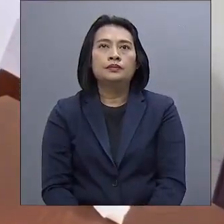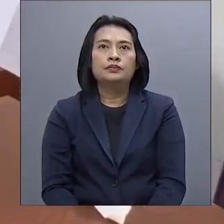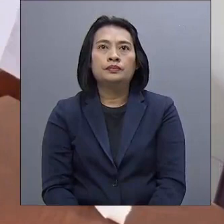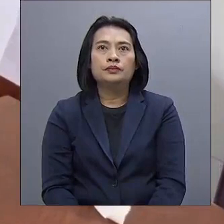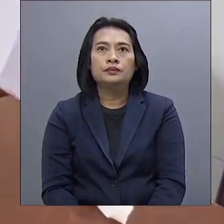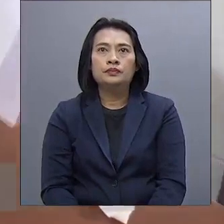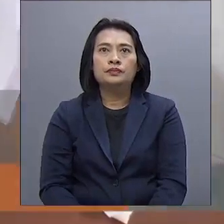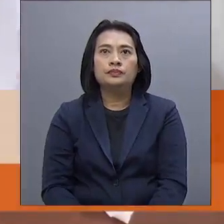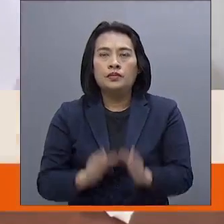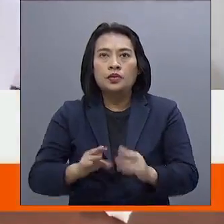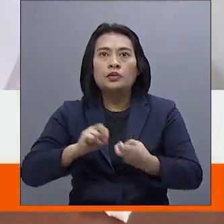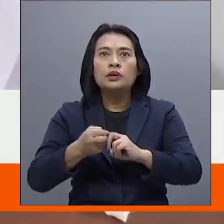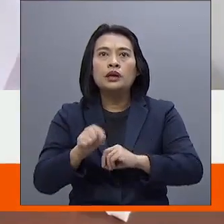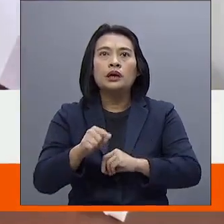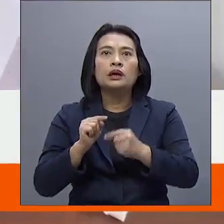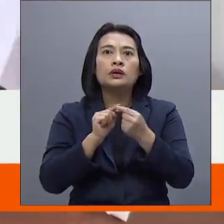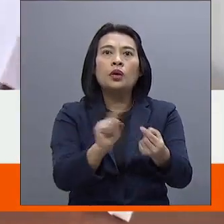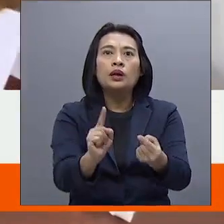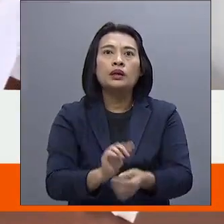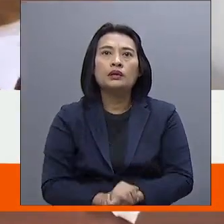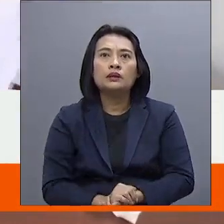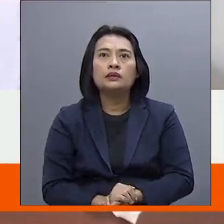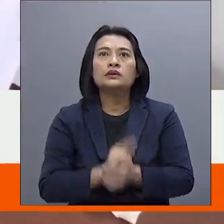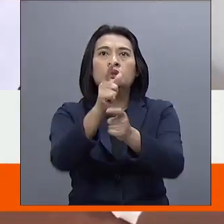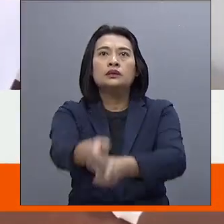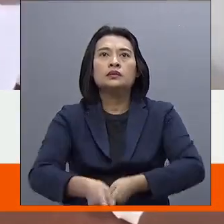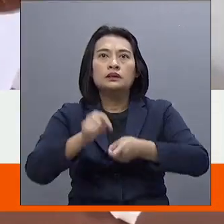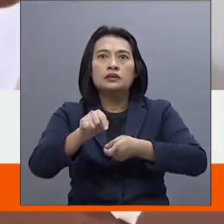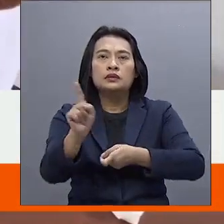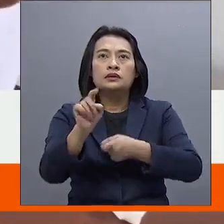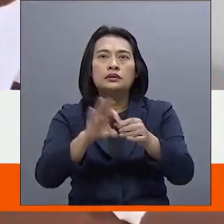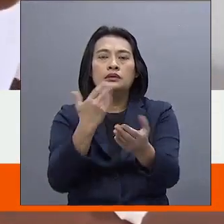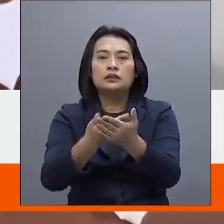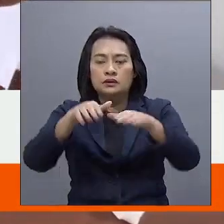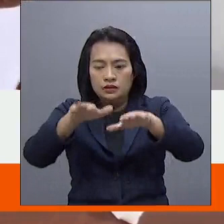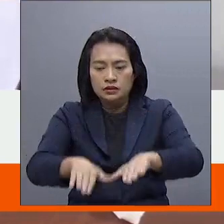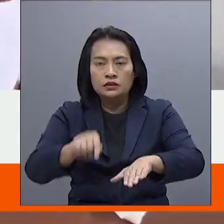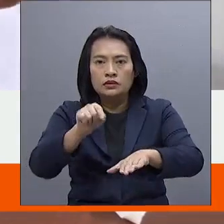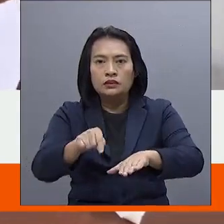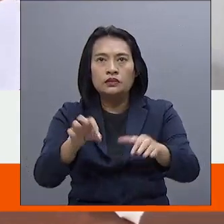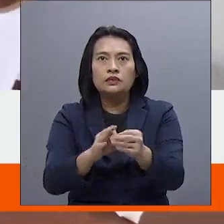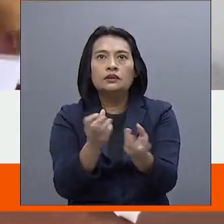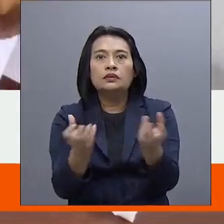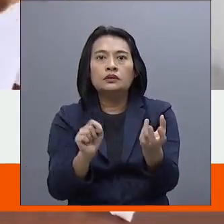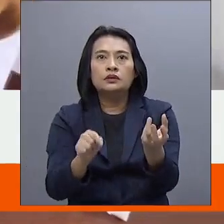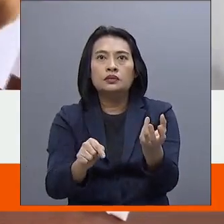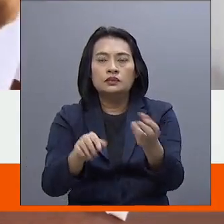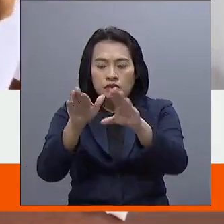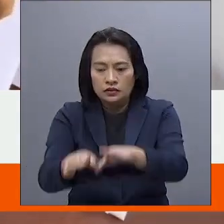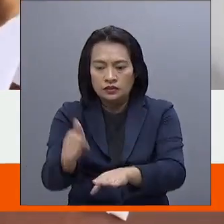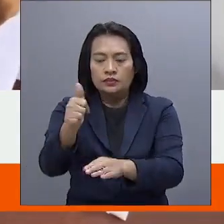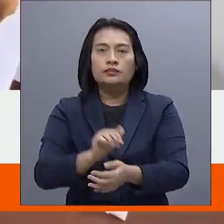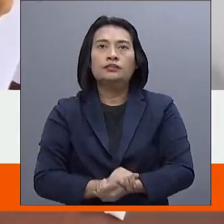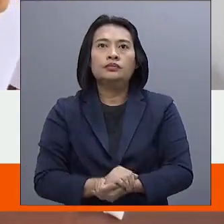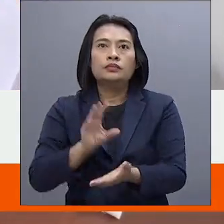วนเพราะเอิญส่วนนี้เราก็ไปลดค่าวัตถุดิบแล้วสิ่งที่เราสามารถลดได้เพราะเราต้น